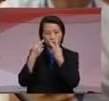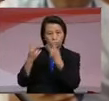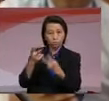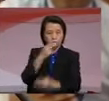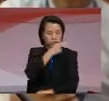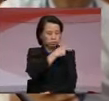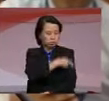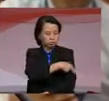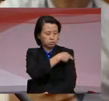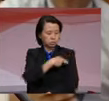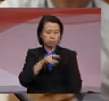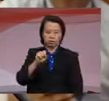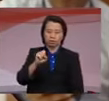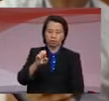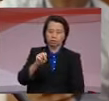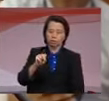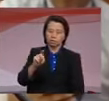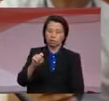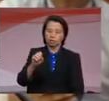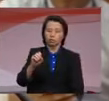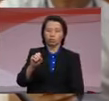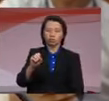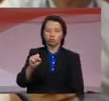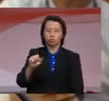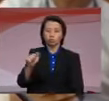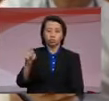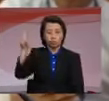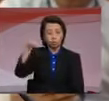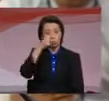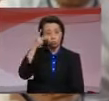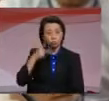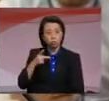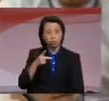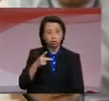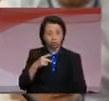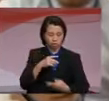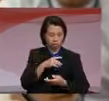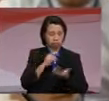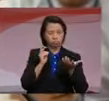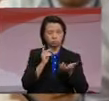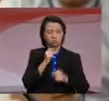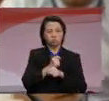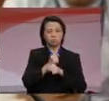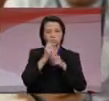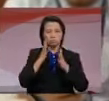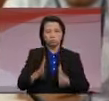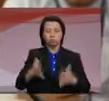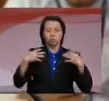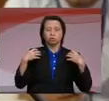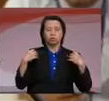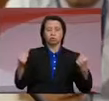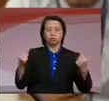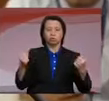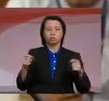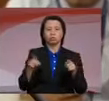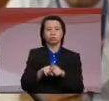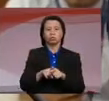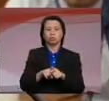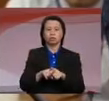di Hospital Sentosa dan pusat perubatan di Kuching, adakah petugas kesihatan sendiri telah let their guard down sehingga